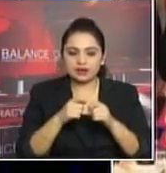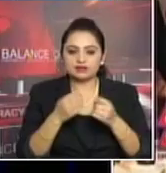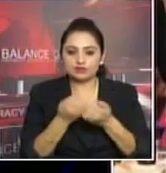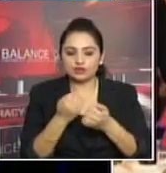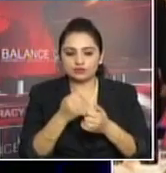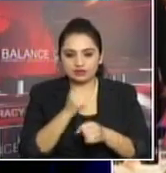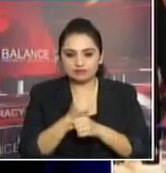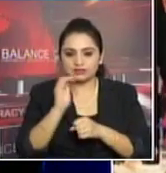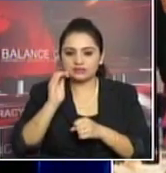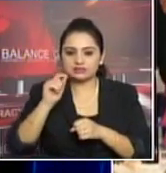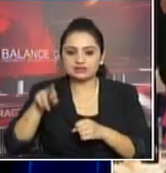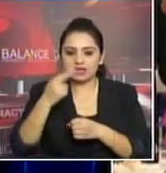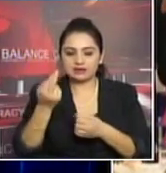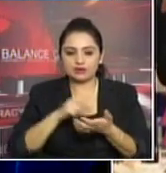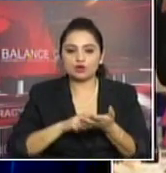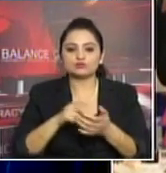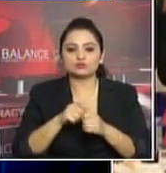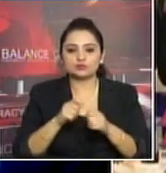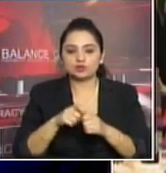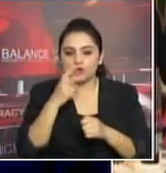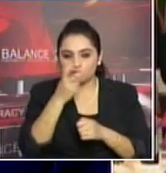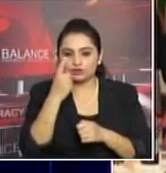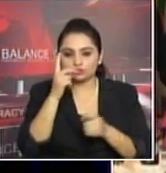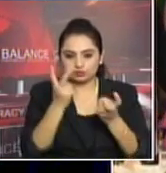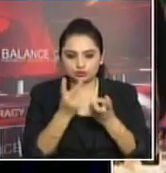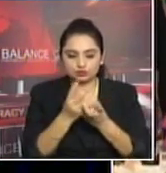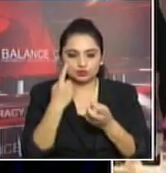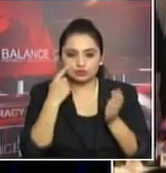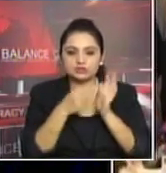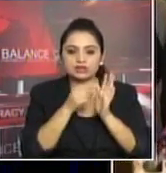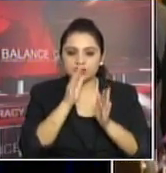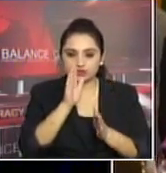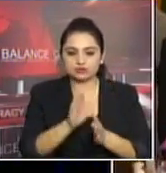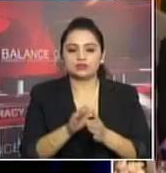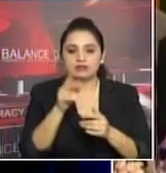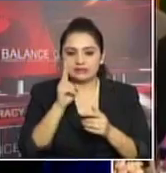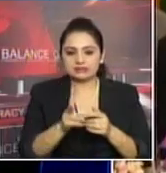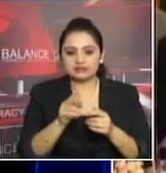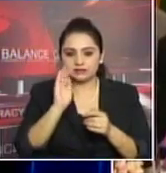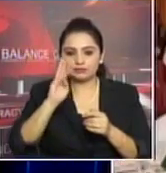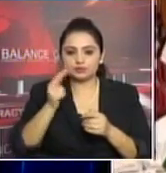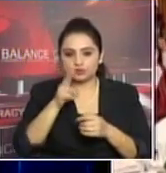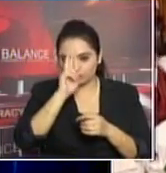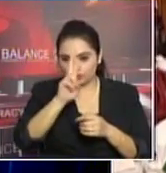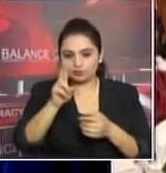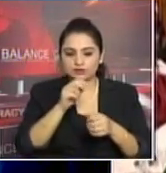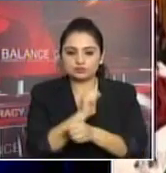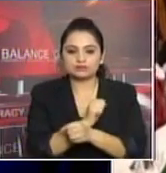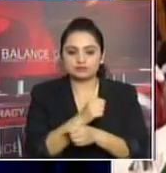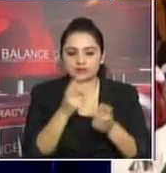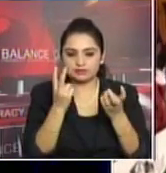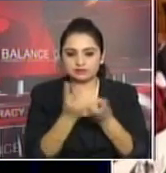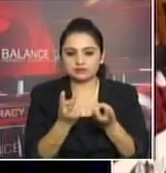बनाउनका लागि जबरजस्ती सैनिक अभ्यासको अवधारणा ल्याउनाले बिमस्टेककै भविष्य जोखिममा पर्न सक्ने देखिन्छ। क्यामेरामा